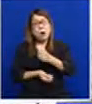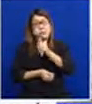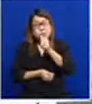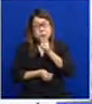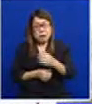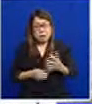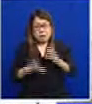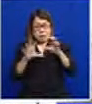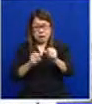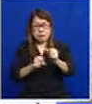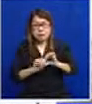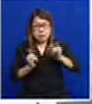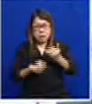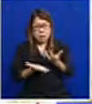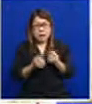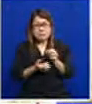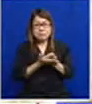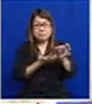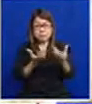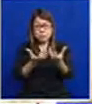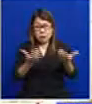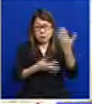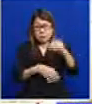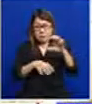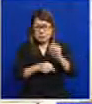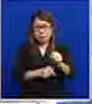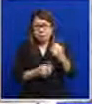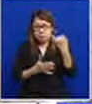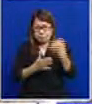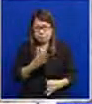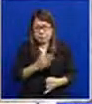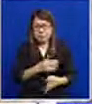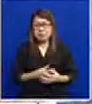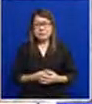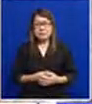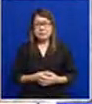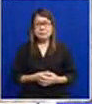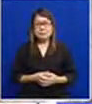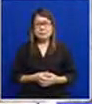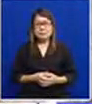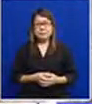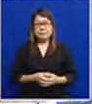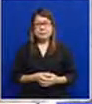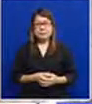กลุ่มเจ้าของร้านรับซื้อของเก่าดำเนินคดีฐานรับซื้อของโจร